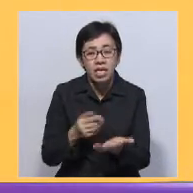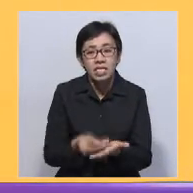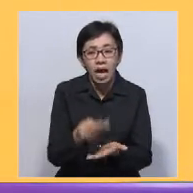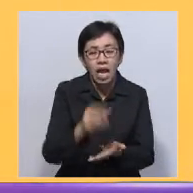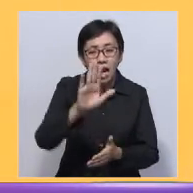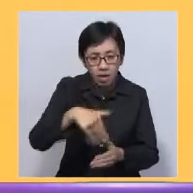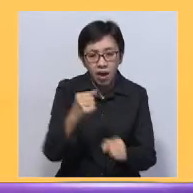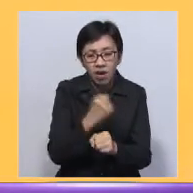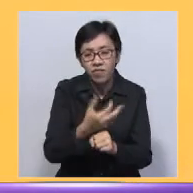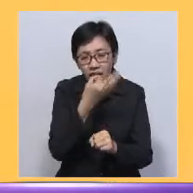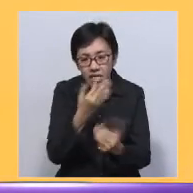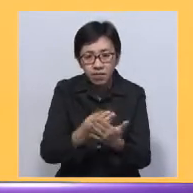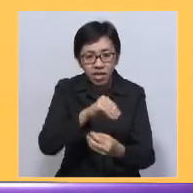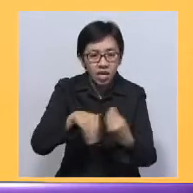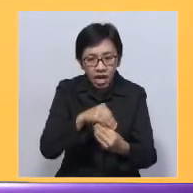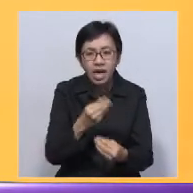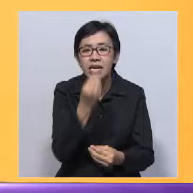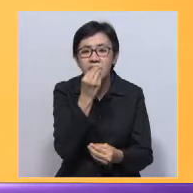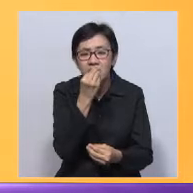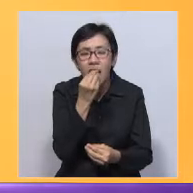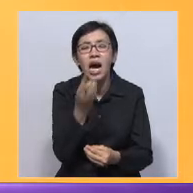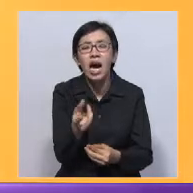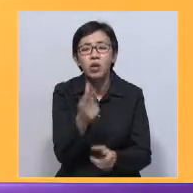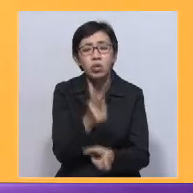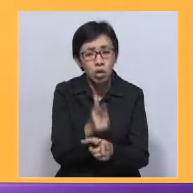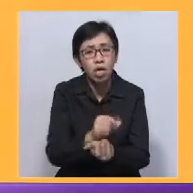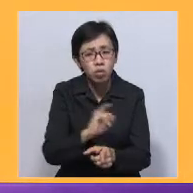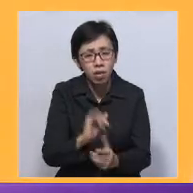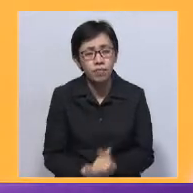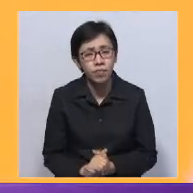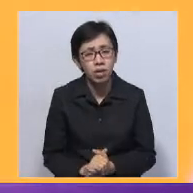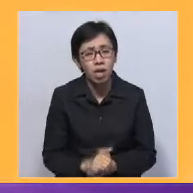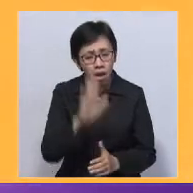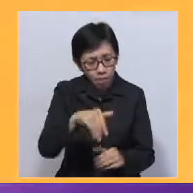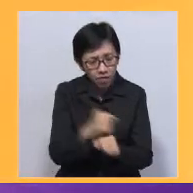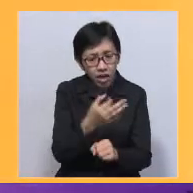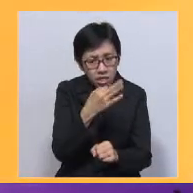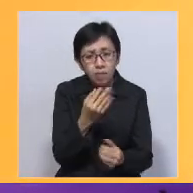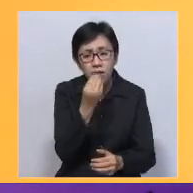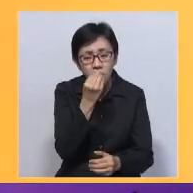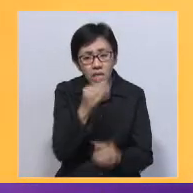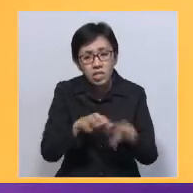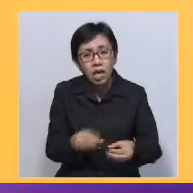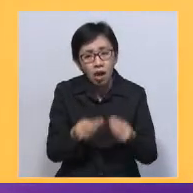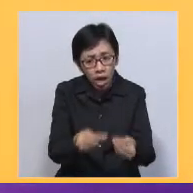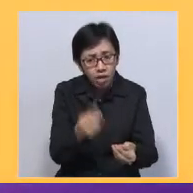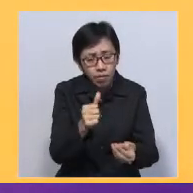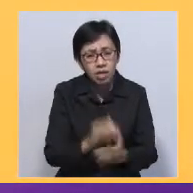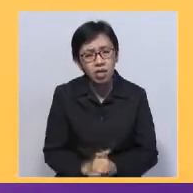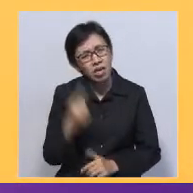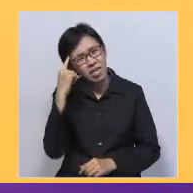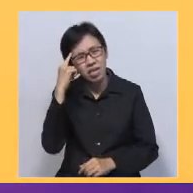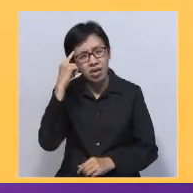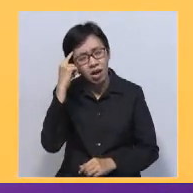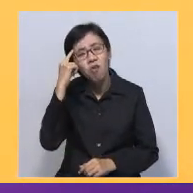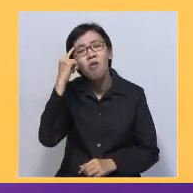าชีพมาฝึกรายได้ระหว่างที่มาเราก็เลี้ยงข้าวกับมือหนึ่งมันใช่หรือไม่ใช่ก็กลายเป็นว่าเหมือนไม่คิดไม่ออกหรือไงก็เล